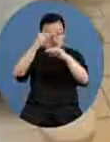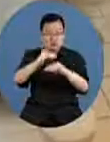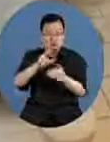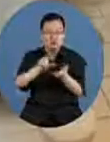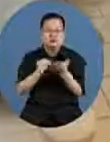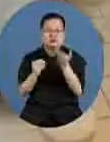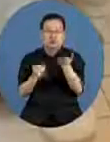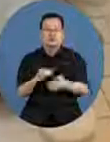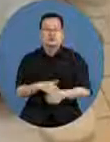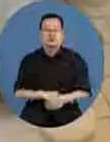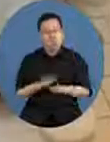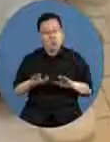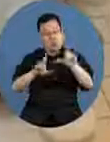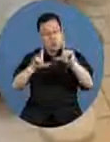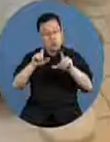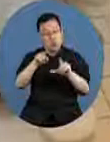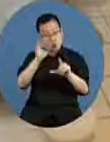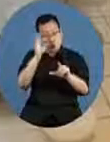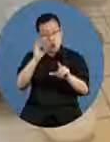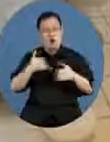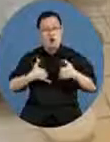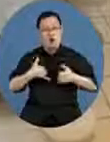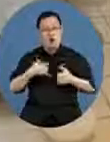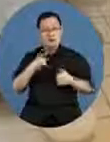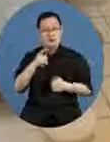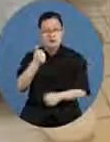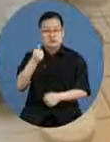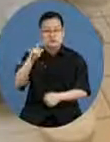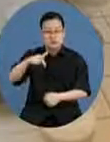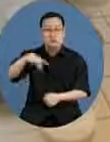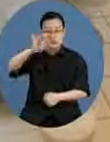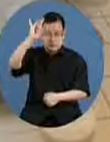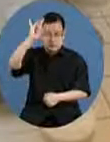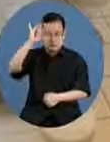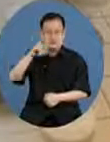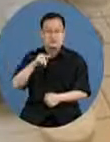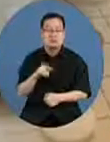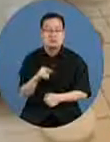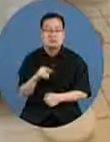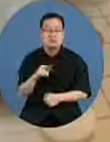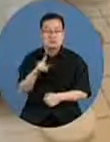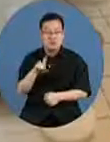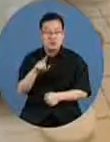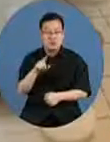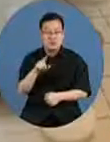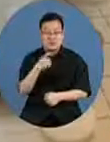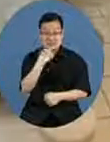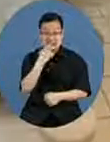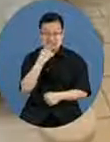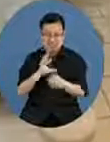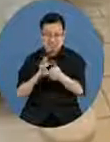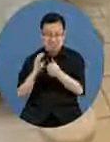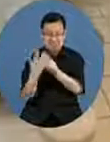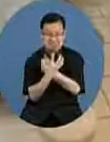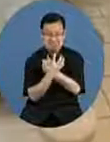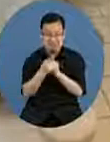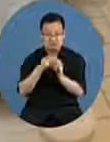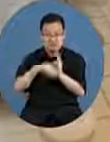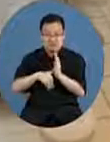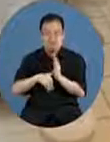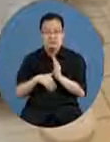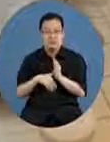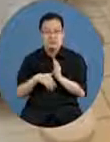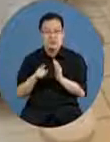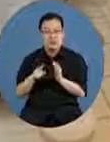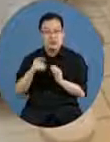네, 저 문제도 재밌는데요. 네. 흑선입니다. 과연 흙이 백이 완전 포위망에 걸려 있는데 자,